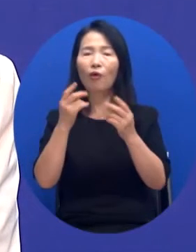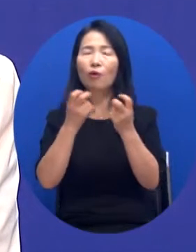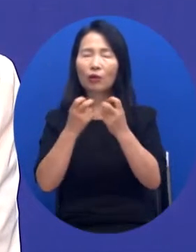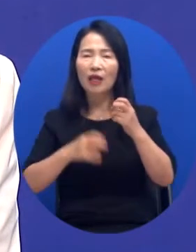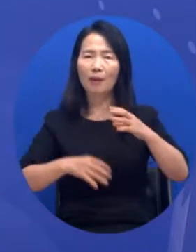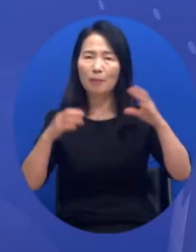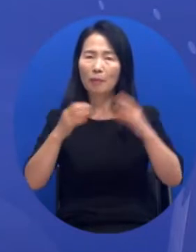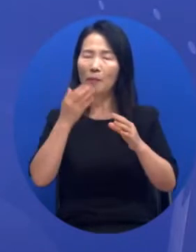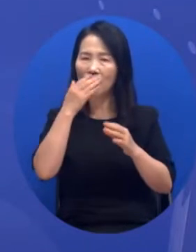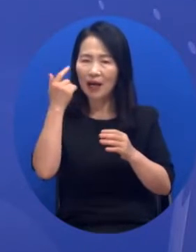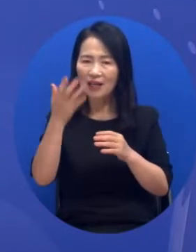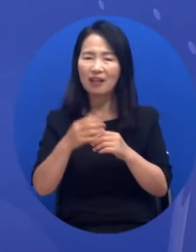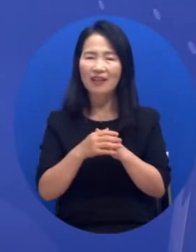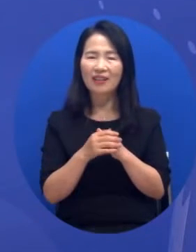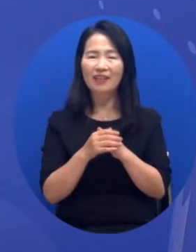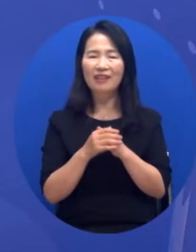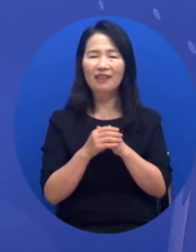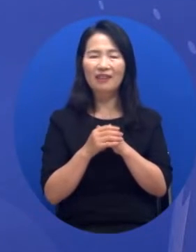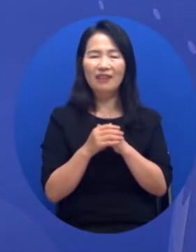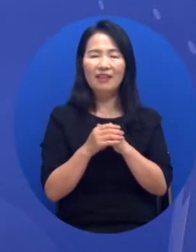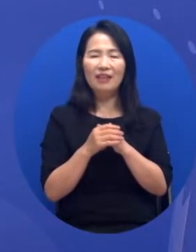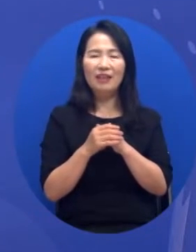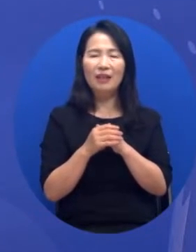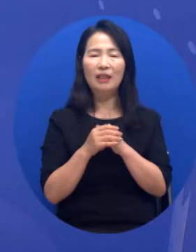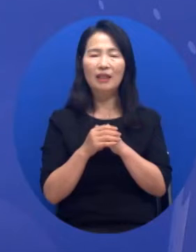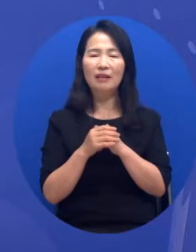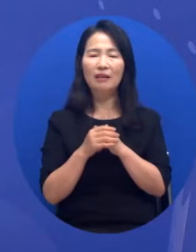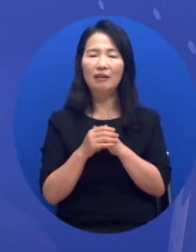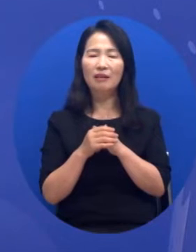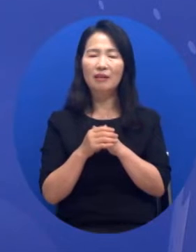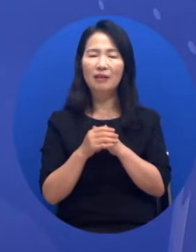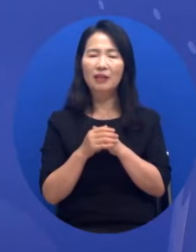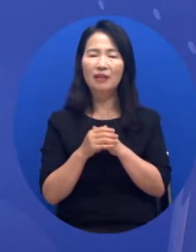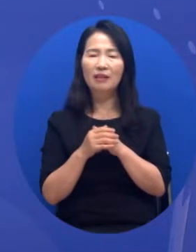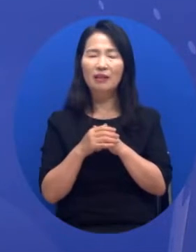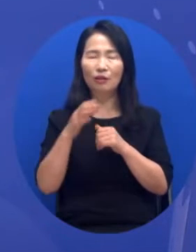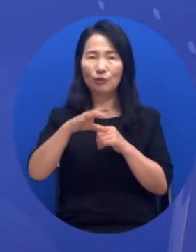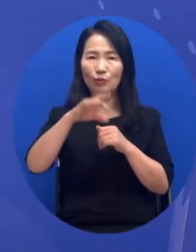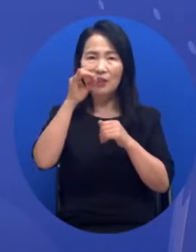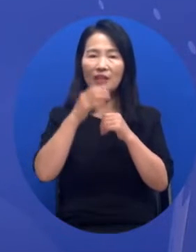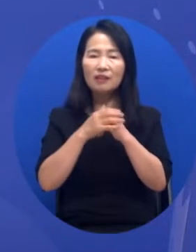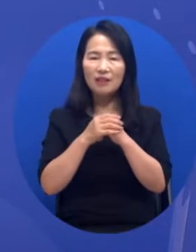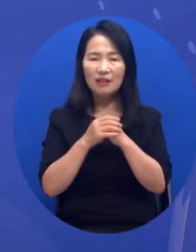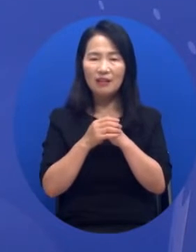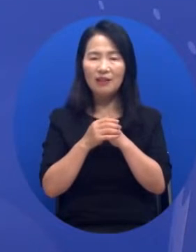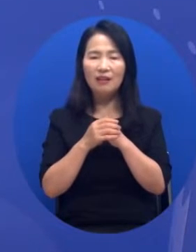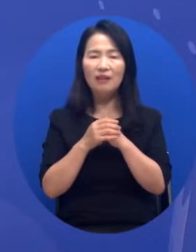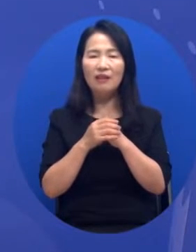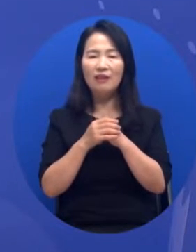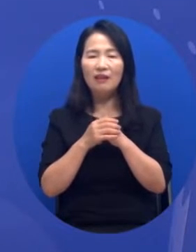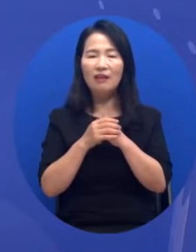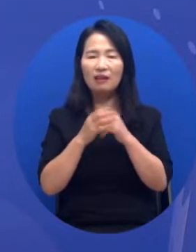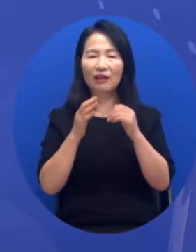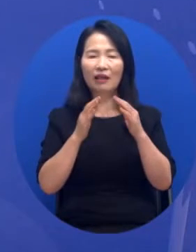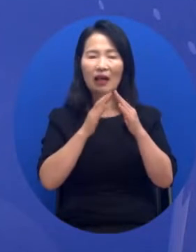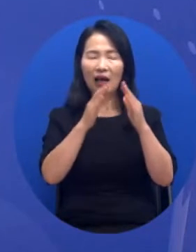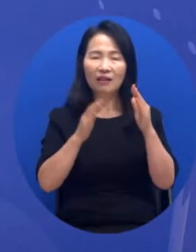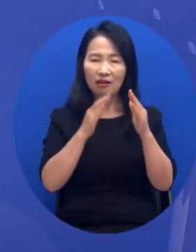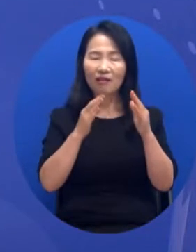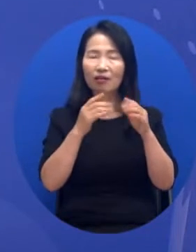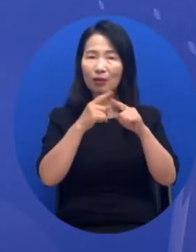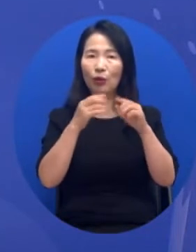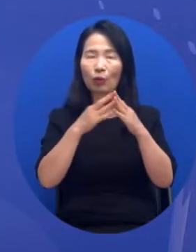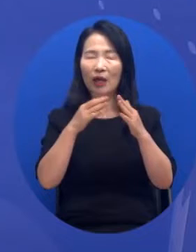우선은 이제 저희 국제가정교회 사역원에서